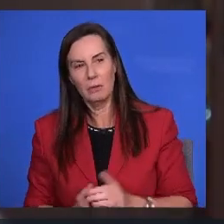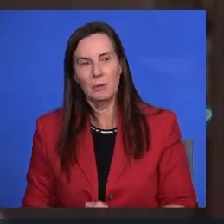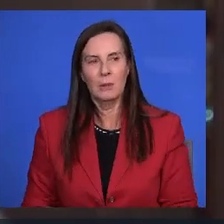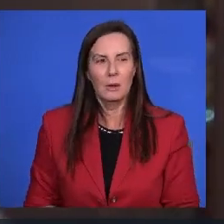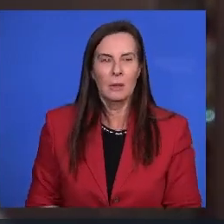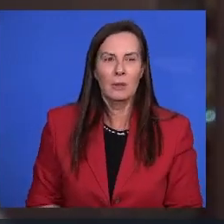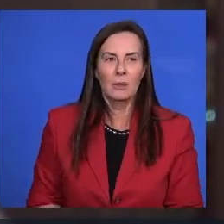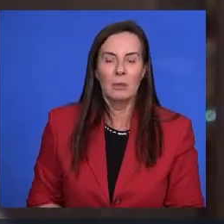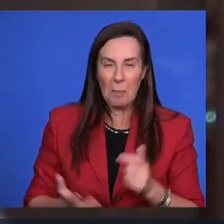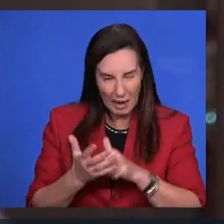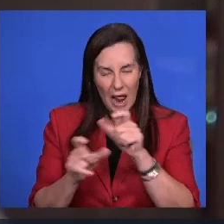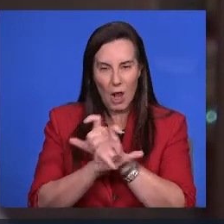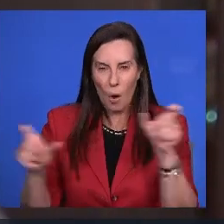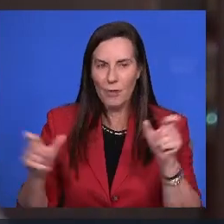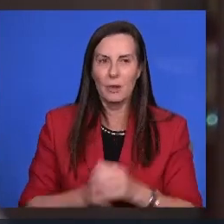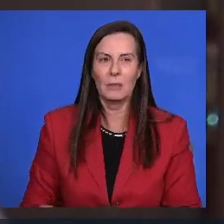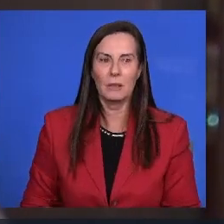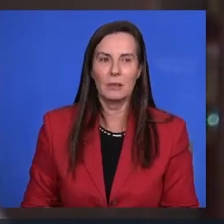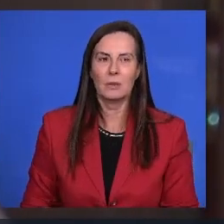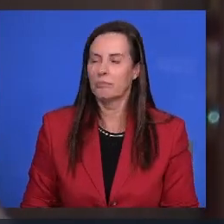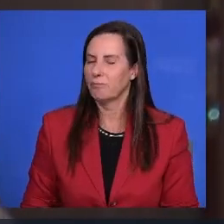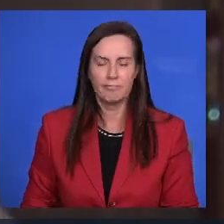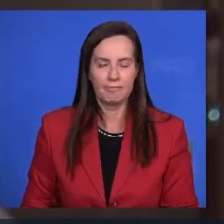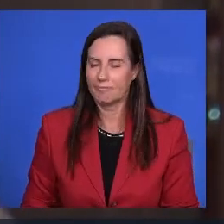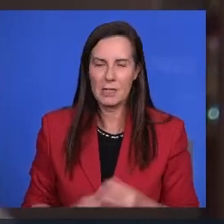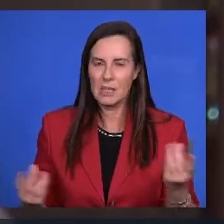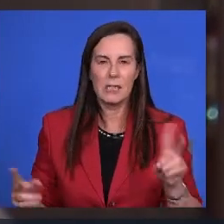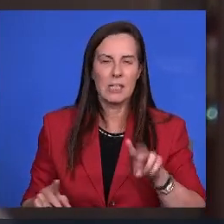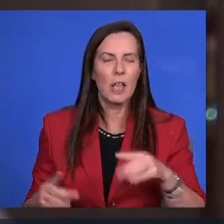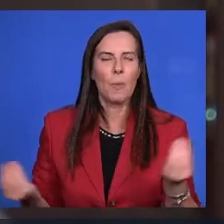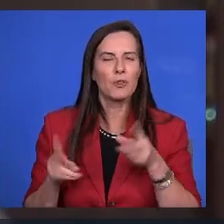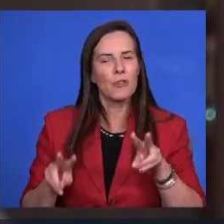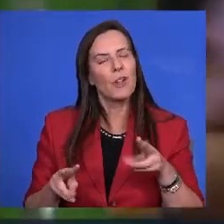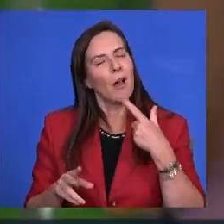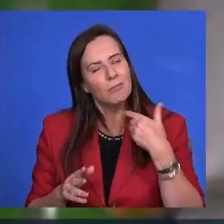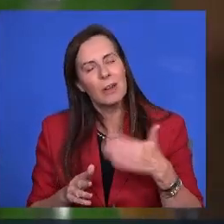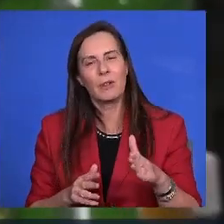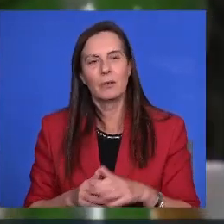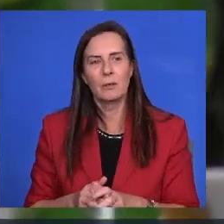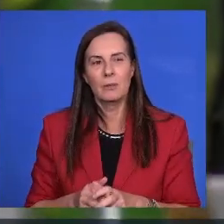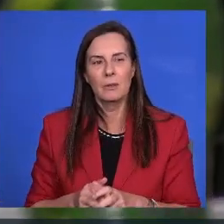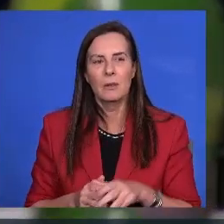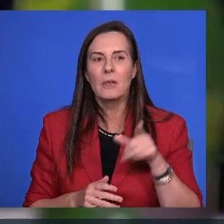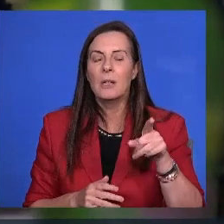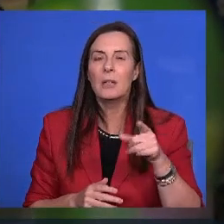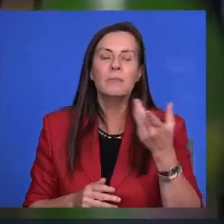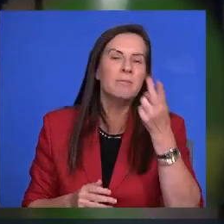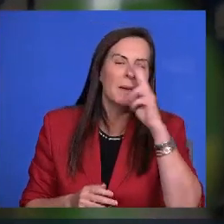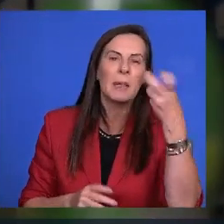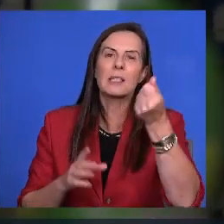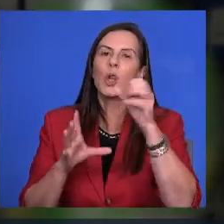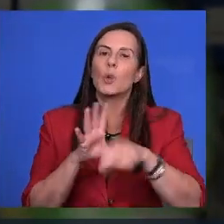חובות שלך. זה לא משהו נסלח. כמוצא אחרון, ויקי מגייסת תרומות כדי לשלם את